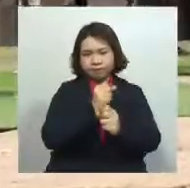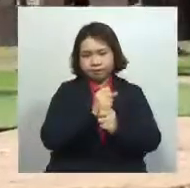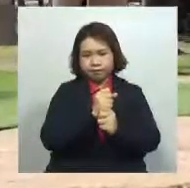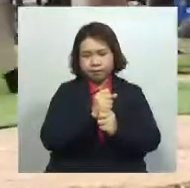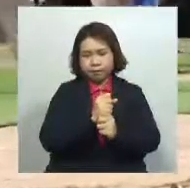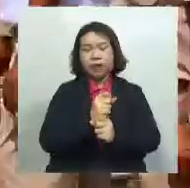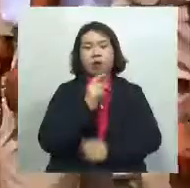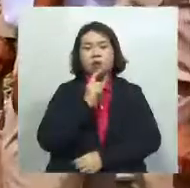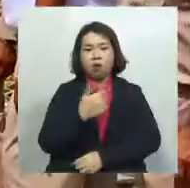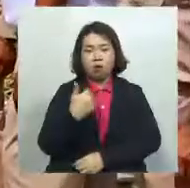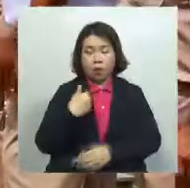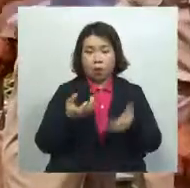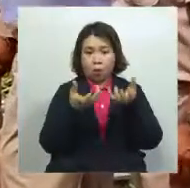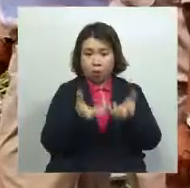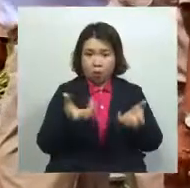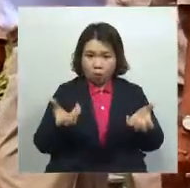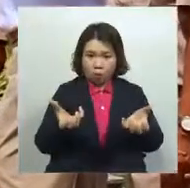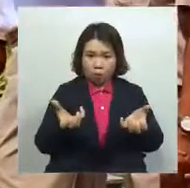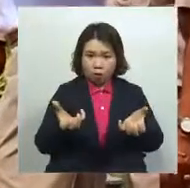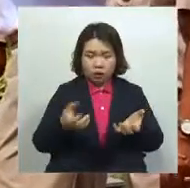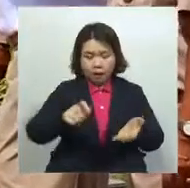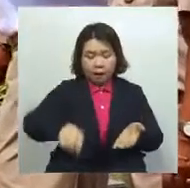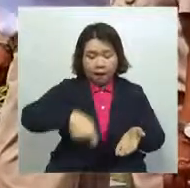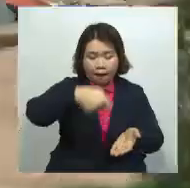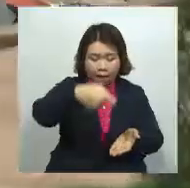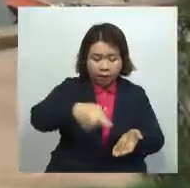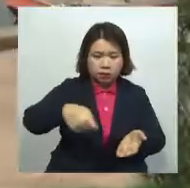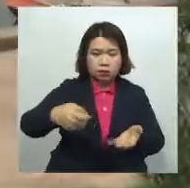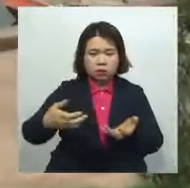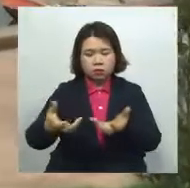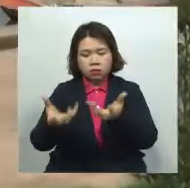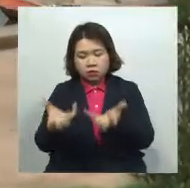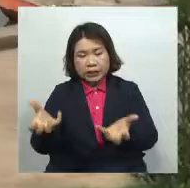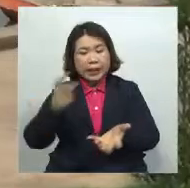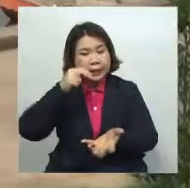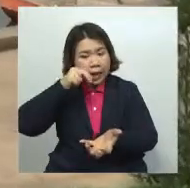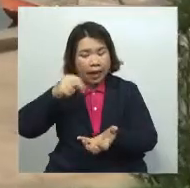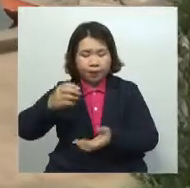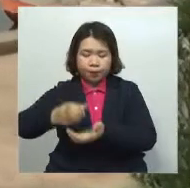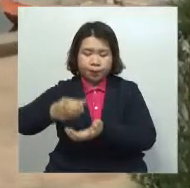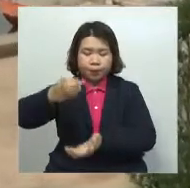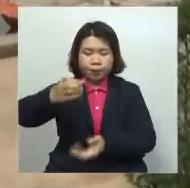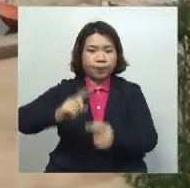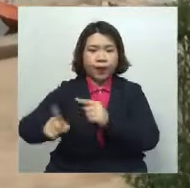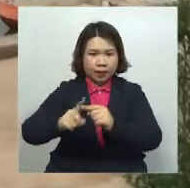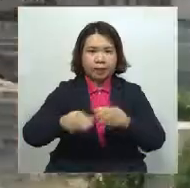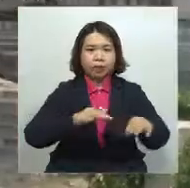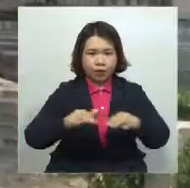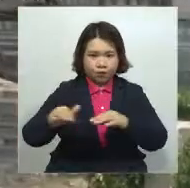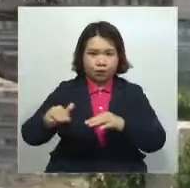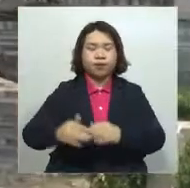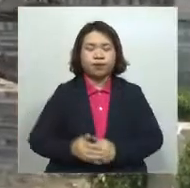พร้อมยืนยันว่าได้จัดเตรียมอุปกรณ์อาทิขันน้ำสาครภาชนะที่ใช้ในการตักน้ำคนโทเตรียมทุกอย่างไว้เรียบร้อย